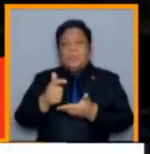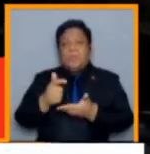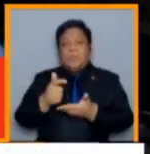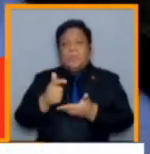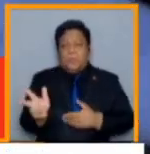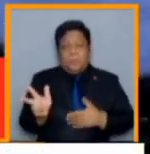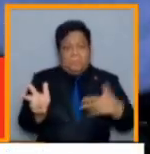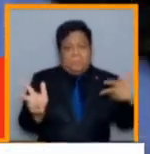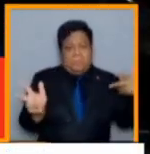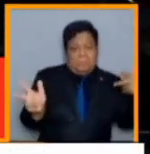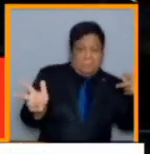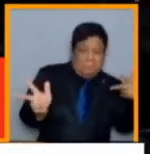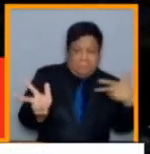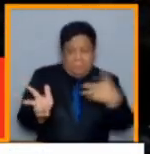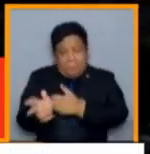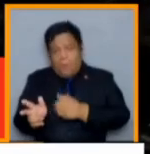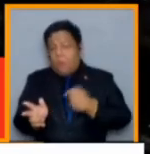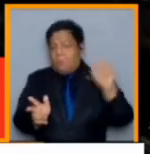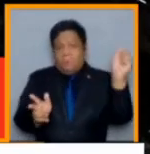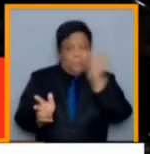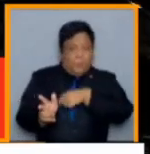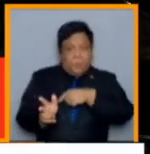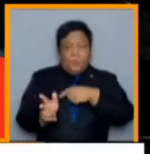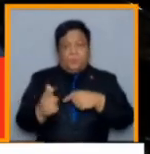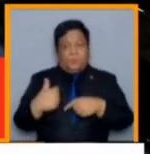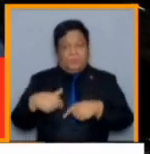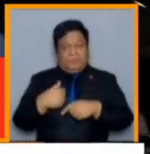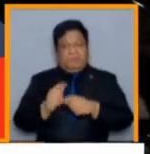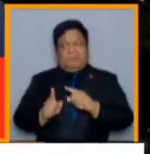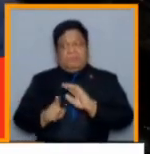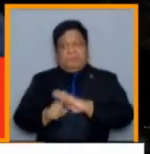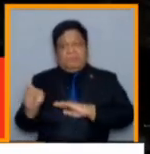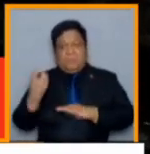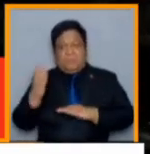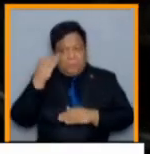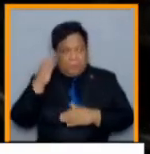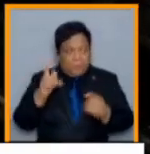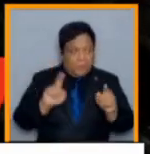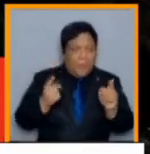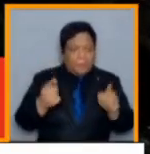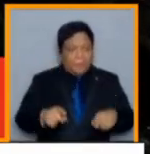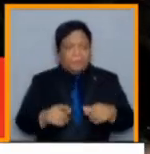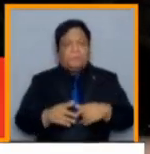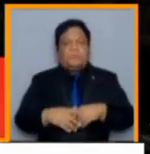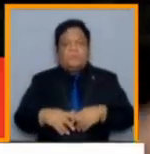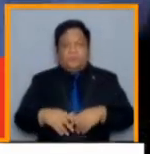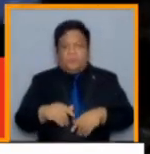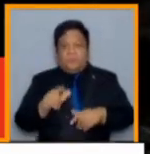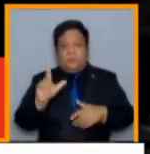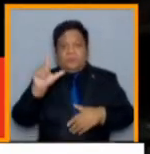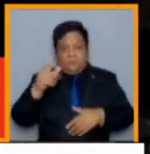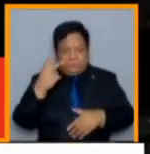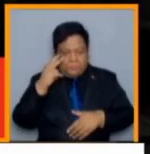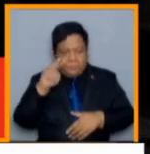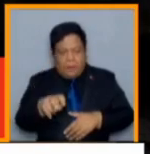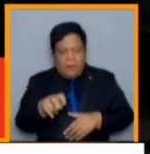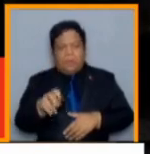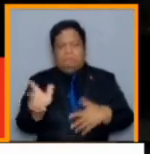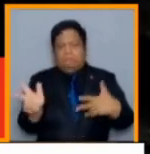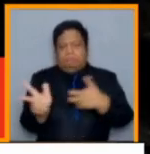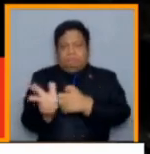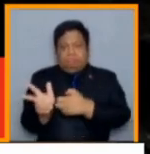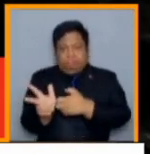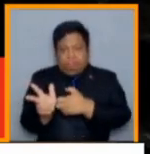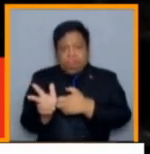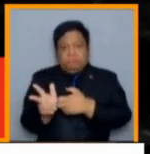na lang ho kami, napatakbo nga ho kasi akala ko na nangyari. Eh nakita ko na lang ho na bumangga na siya dyan. Tapos pumunta na